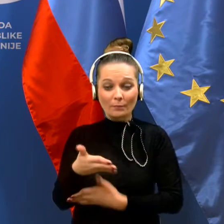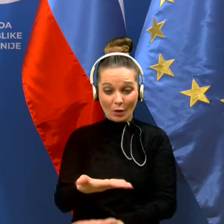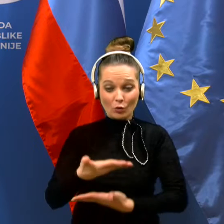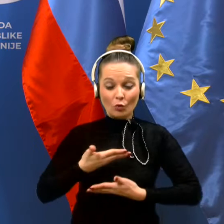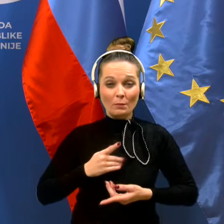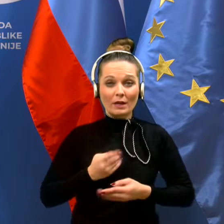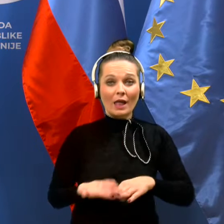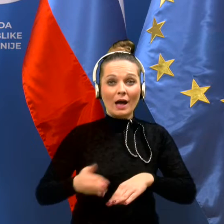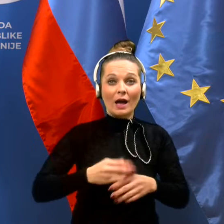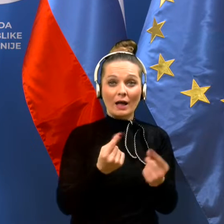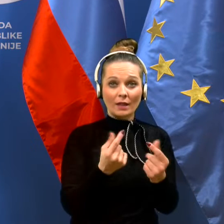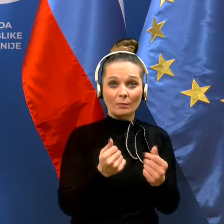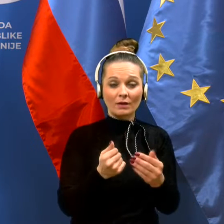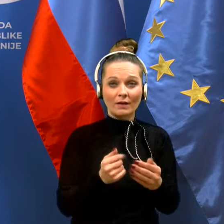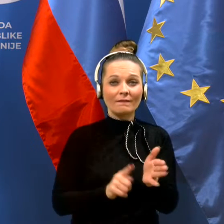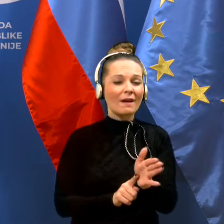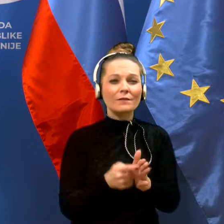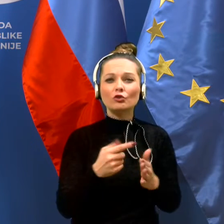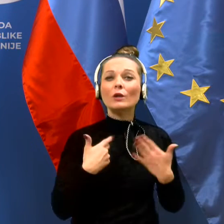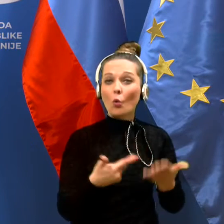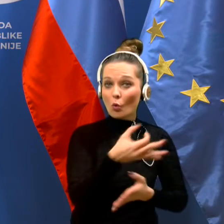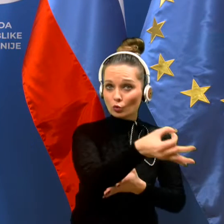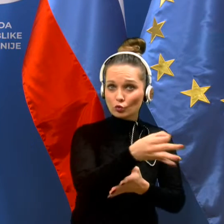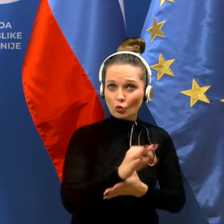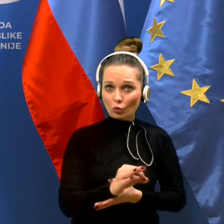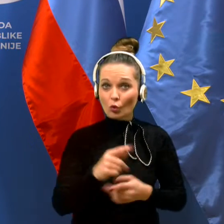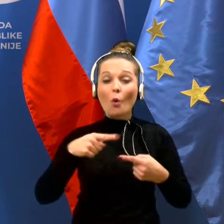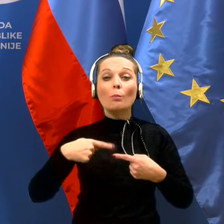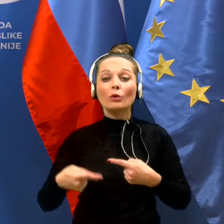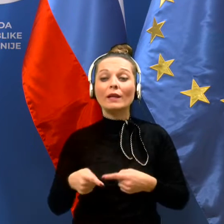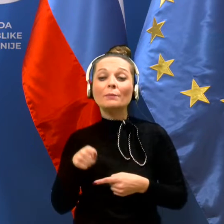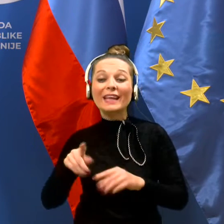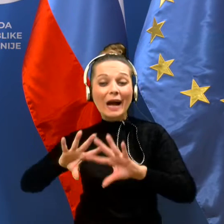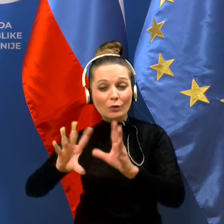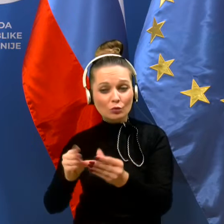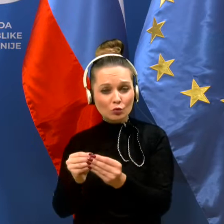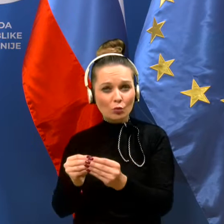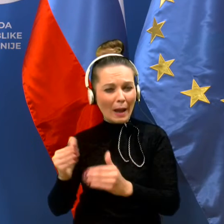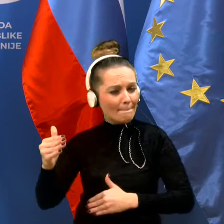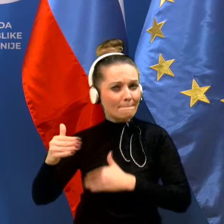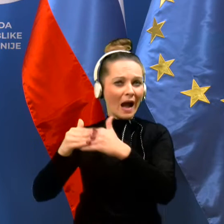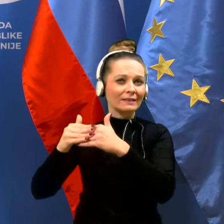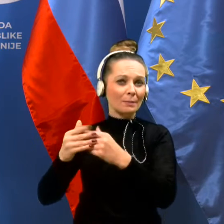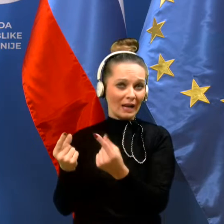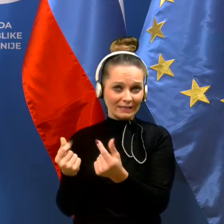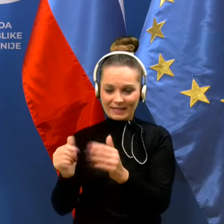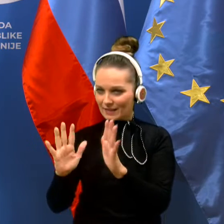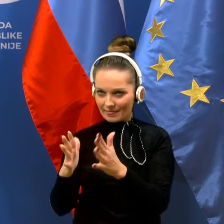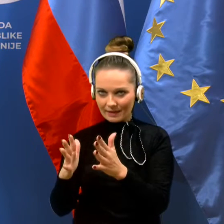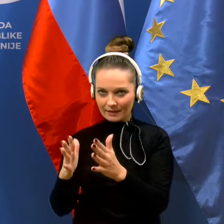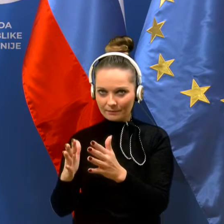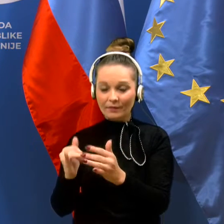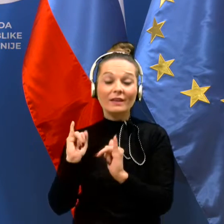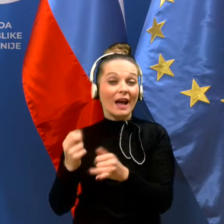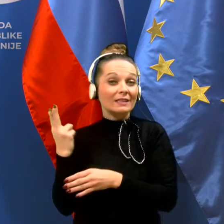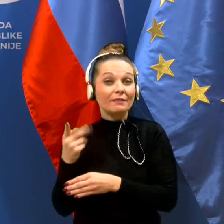dobila nadomestilo v višini 80%, potem tega skupnega maksimalnega zneska ni in